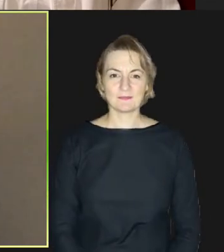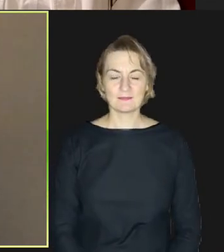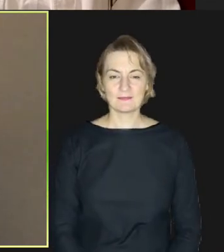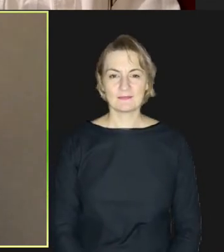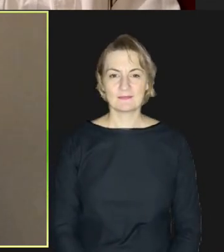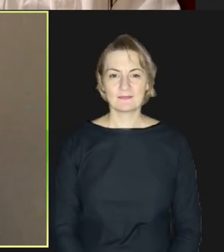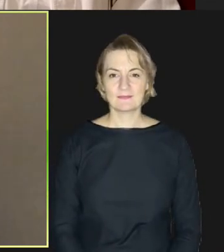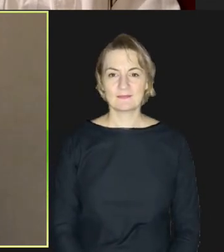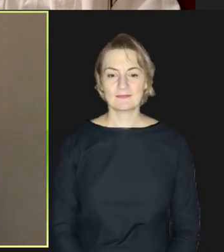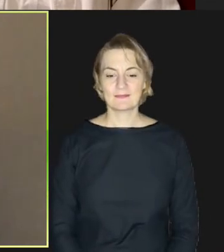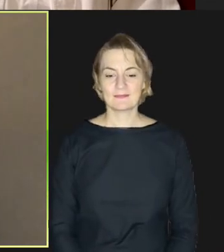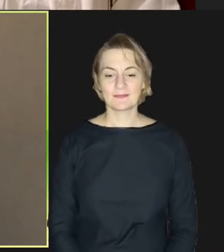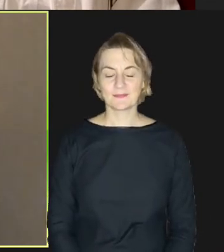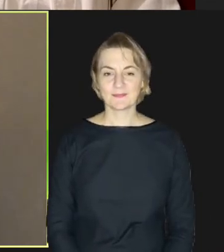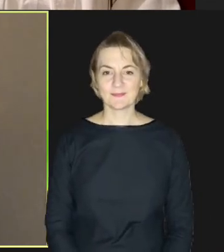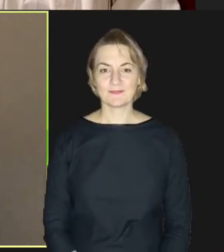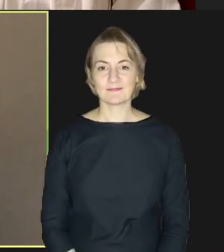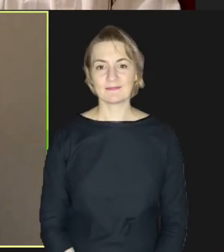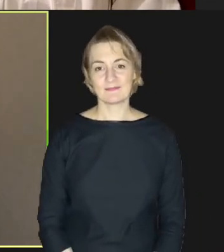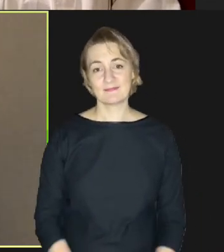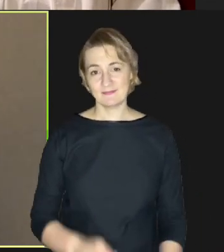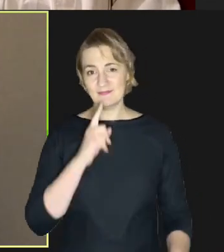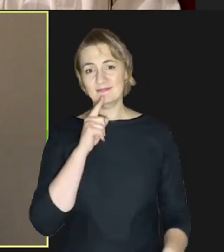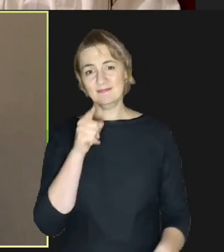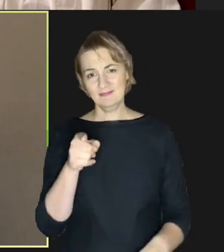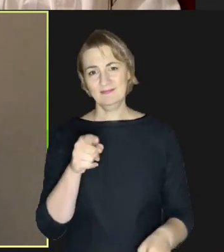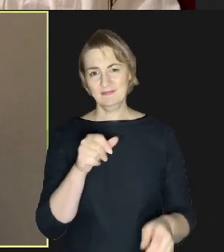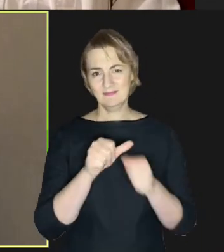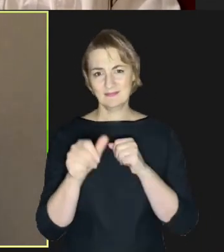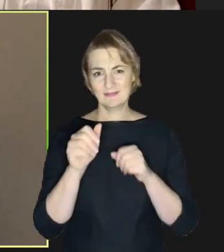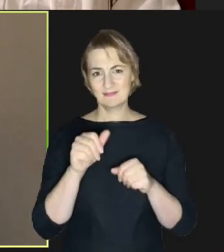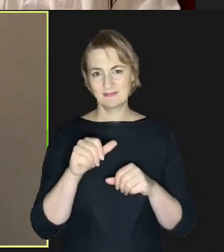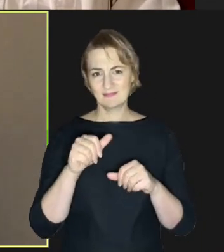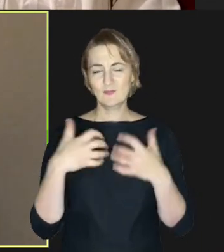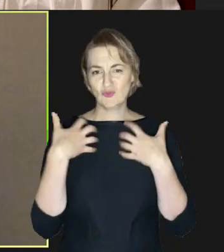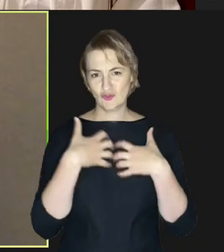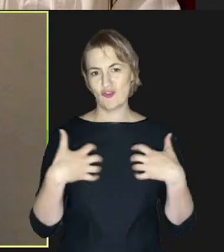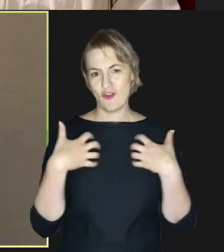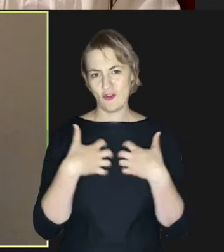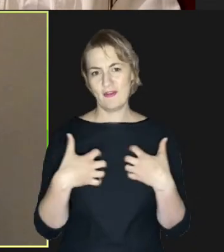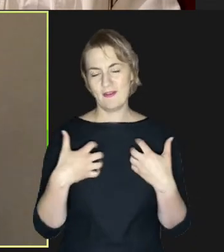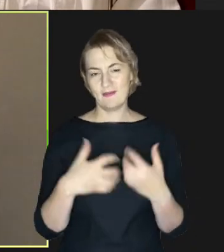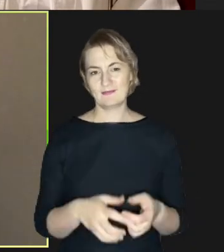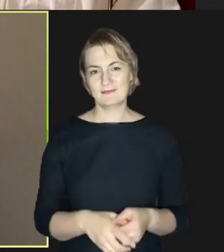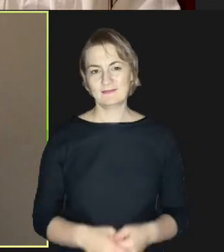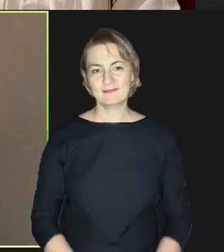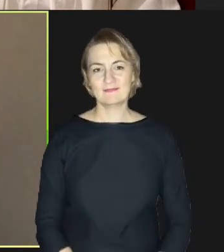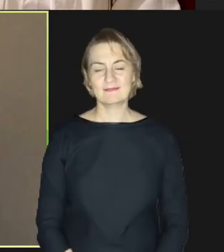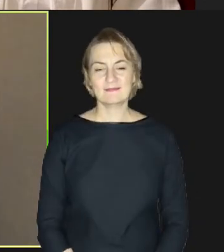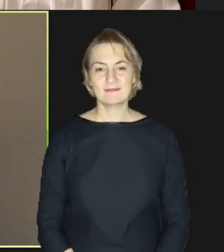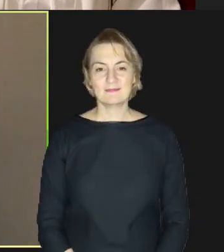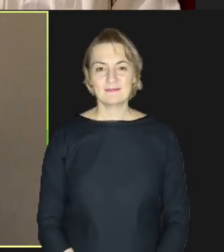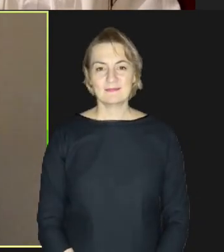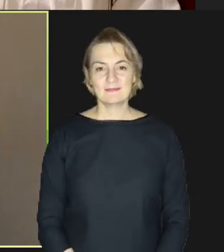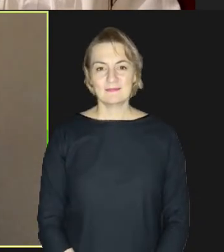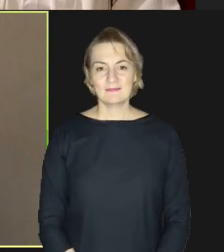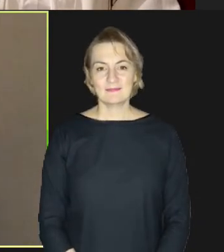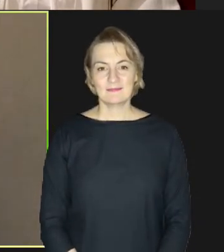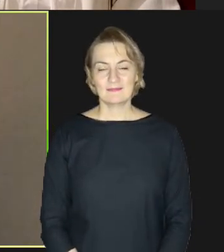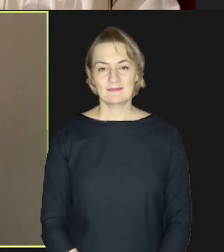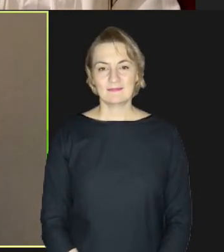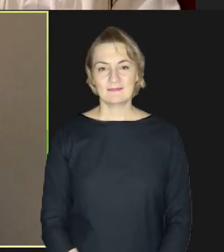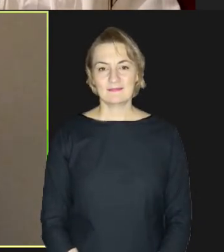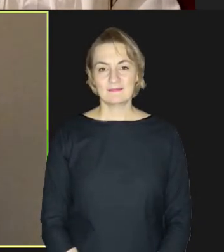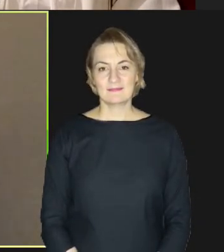Kurczę, ty jesteś przyrodą cały czas, w każdej sekundzie. cały